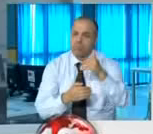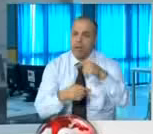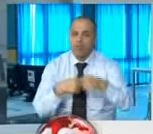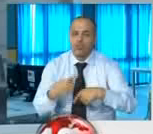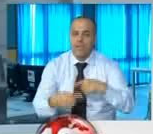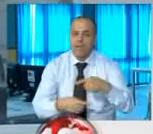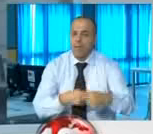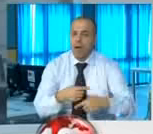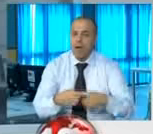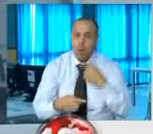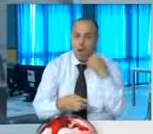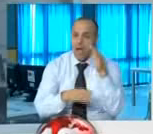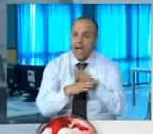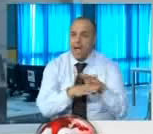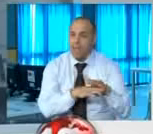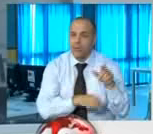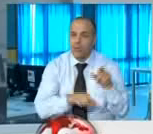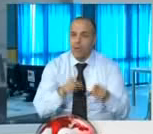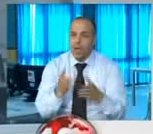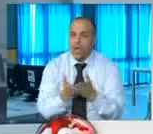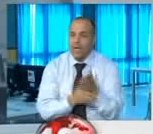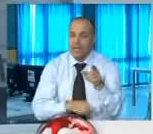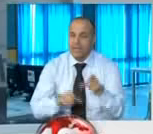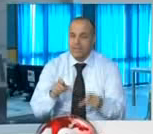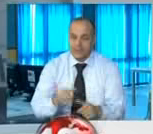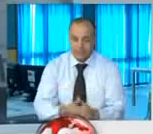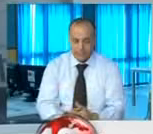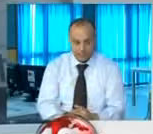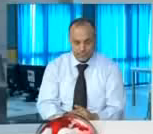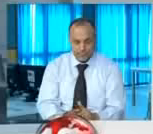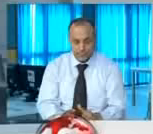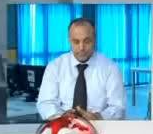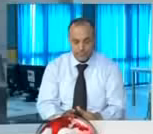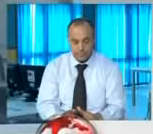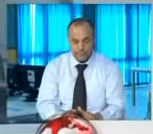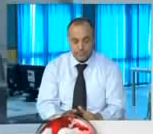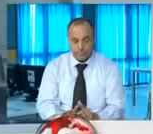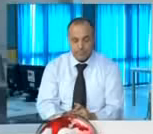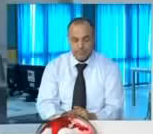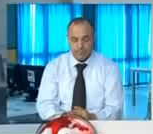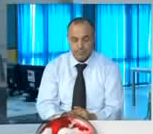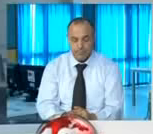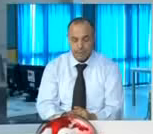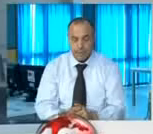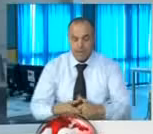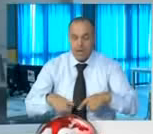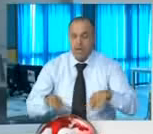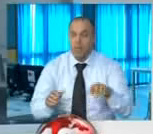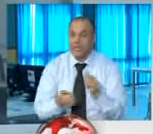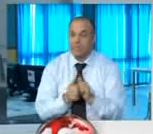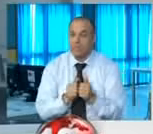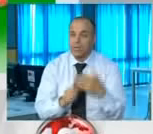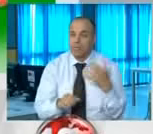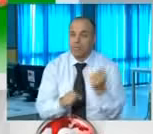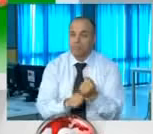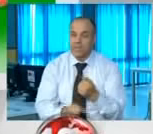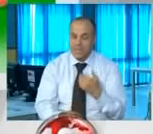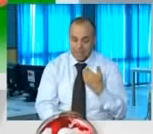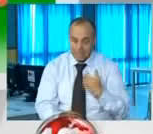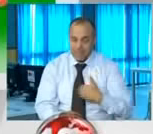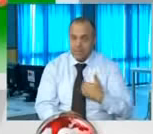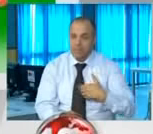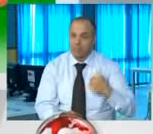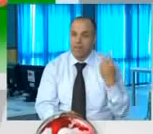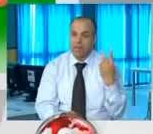المستدامة وحماية حقوق الإنسان. في أخبار الرياضة، حقق الترجي الرياضي